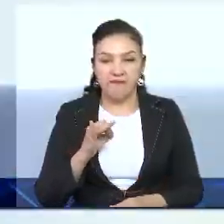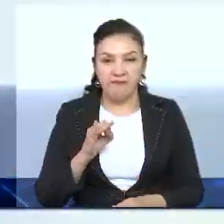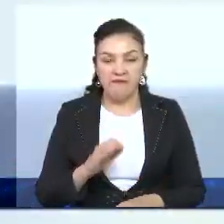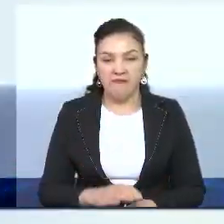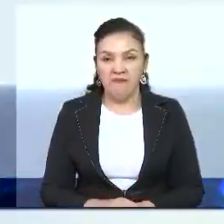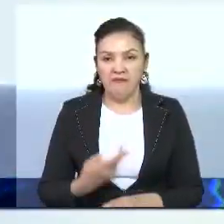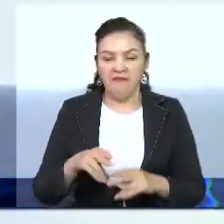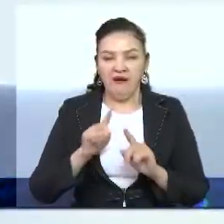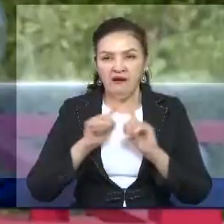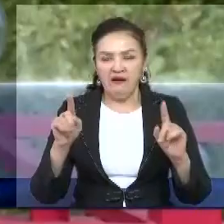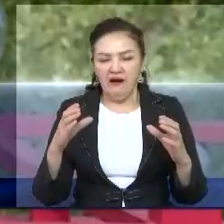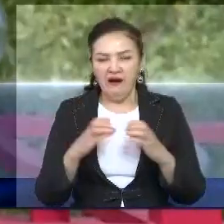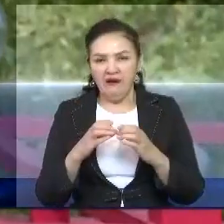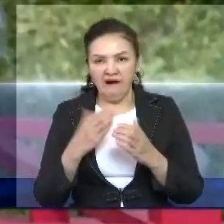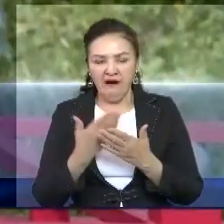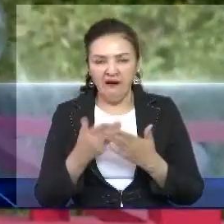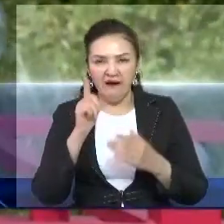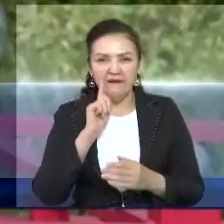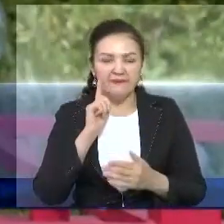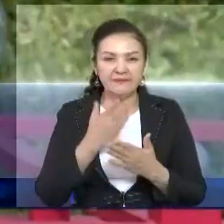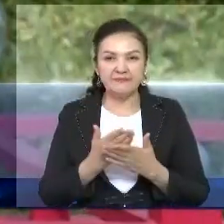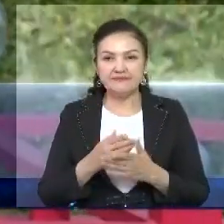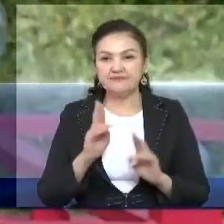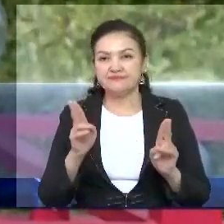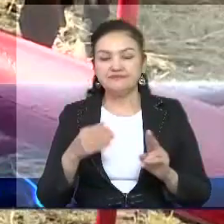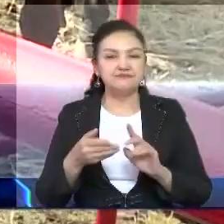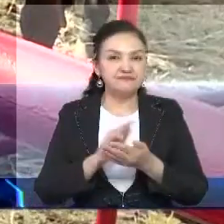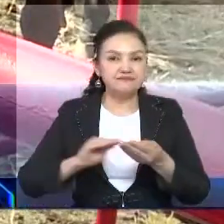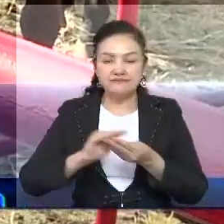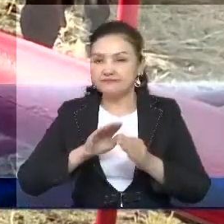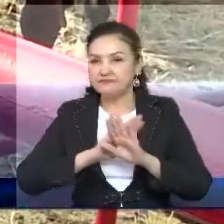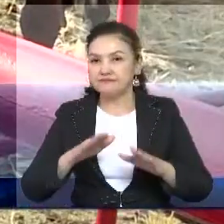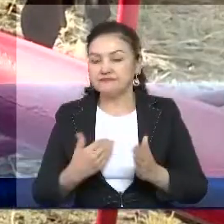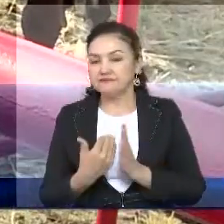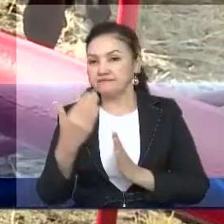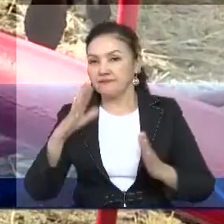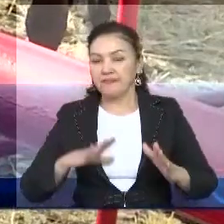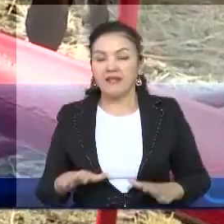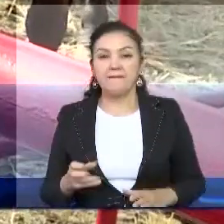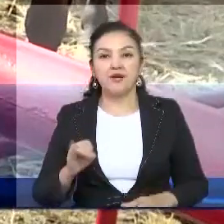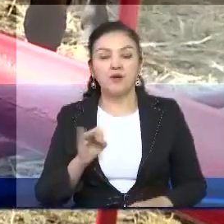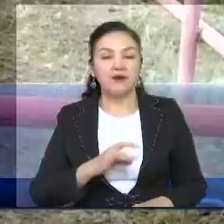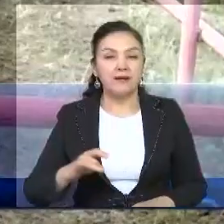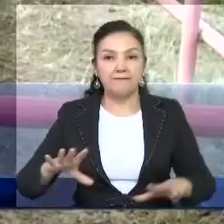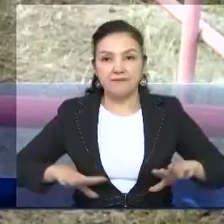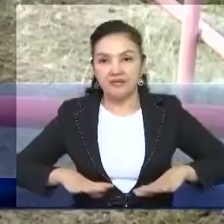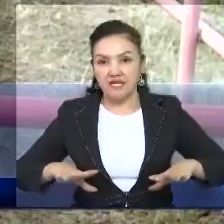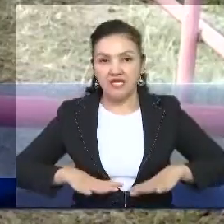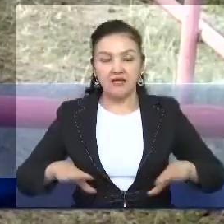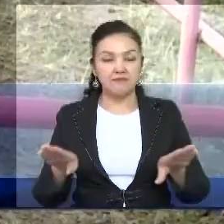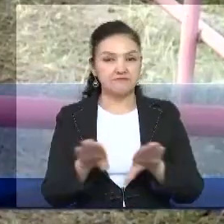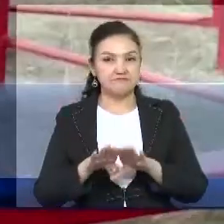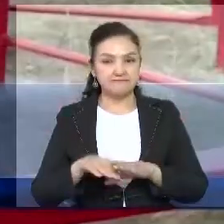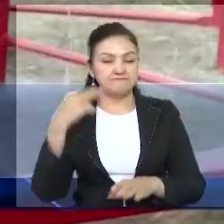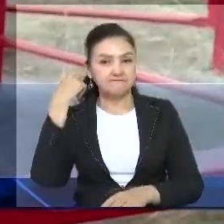селекции. Это уникальная порода, до которой пока никто не повторил. К слову, высокая производительность мугалжарской породы лошадей